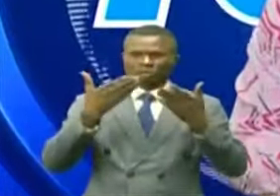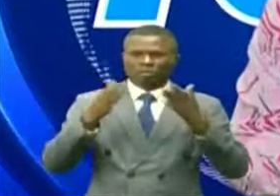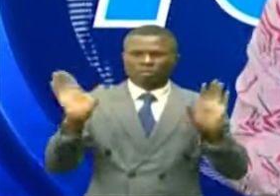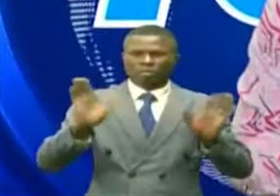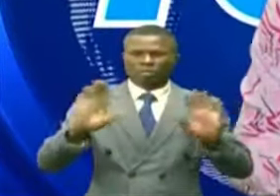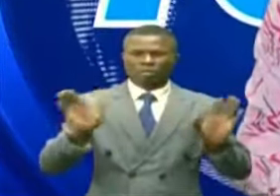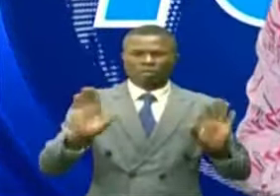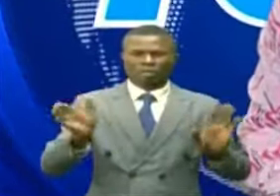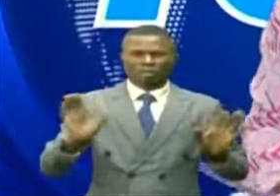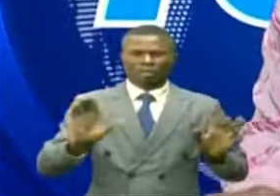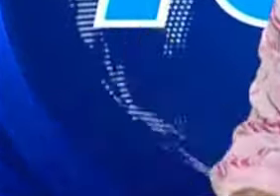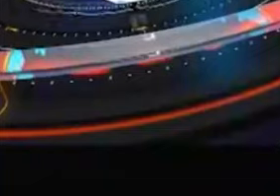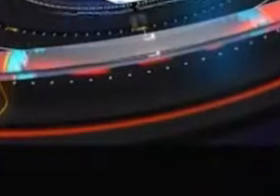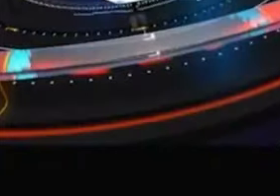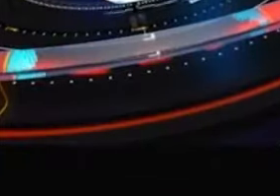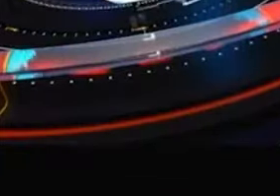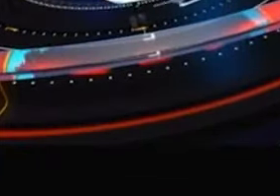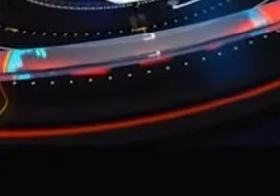tous au